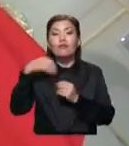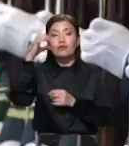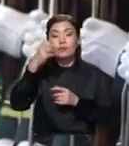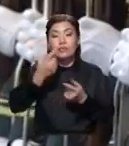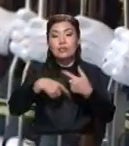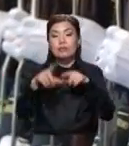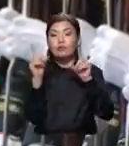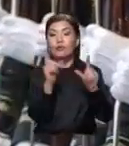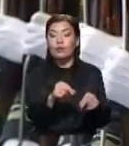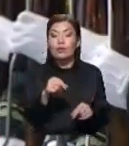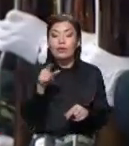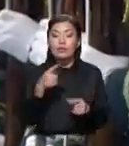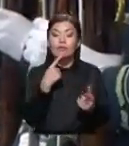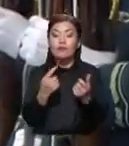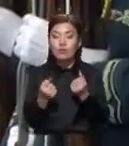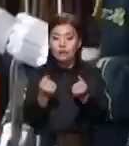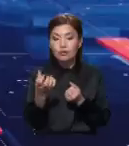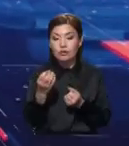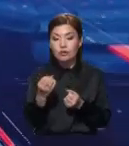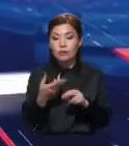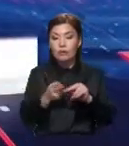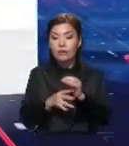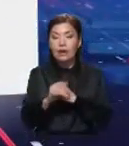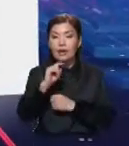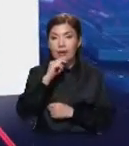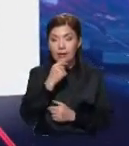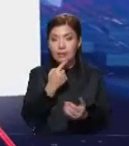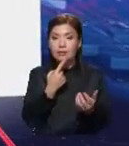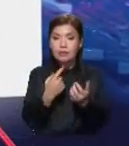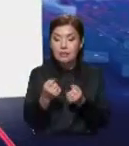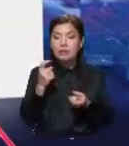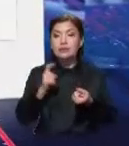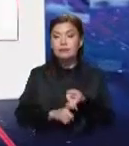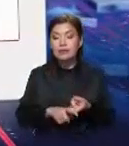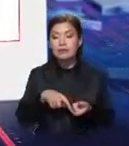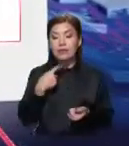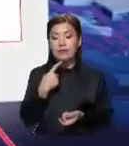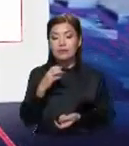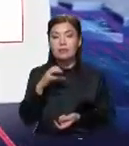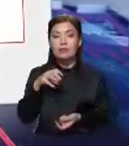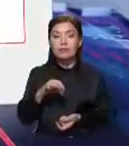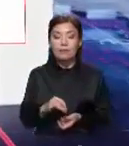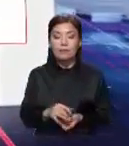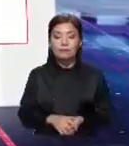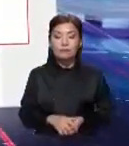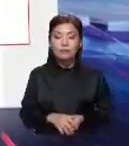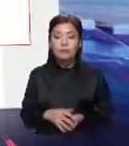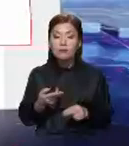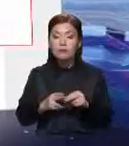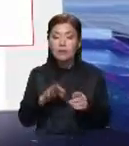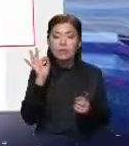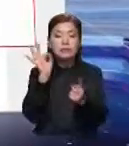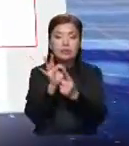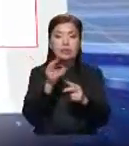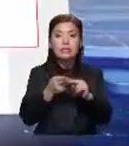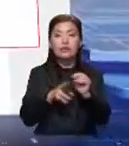Такое турне послужит укреплению стратегических и экономических связей, считают зарубежные СМИ. Цели этого турне, объявленного в начале недели,